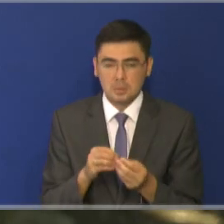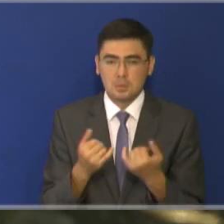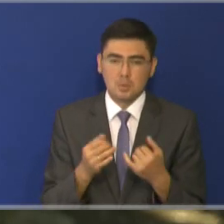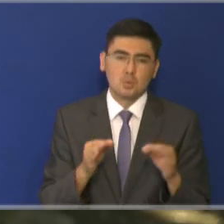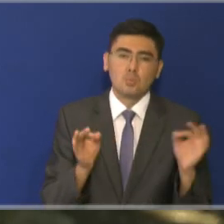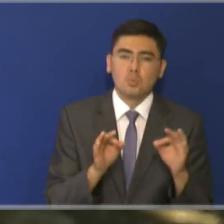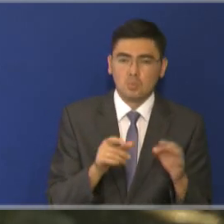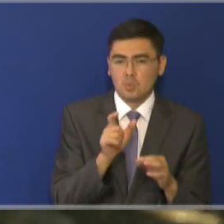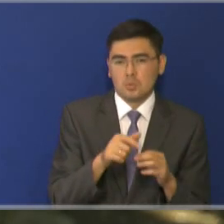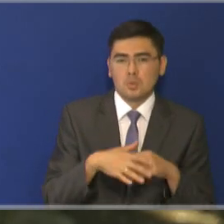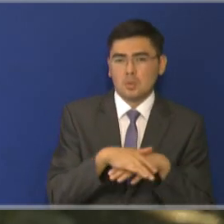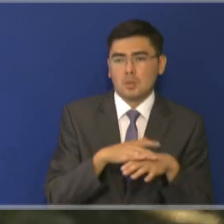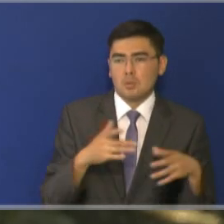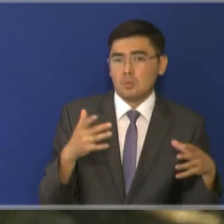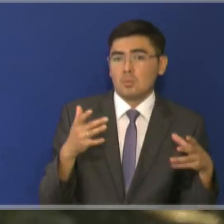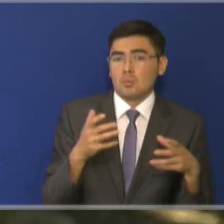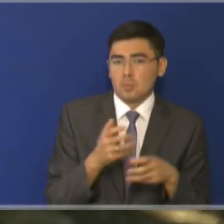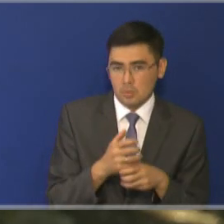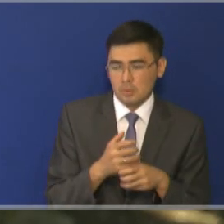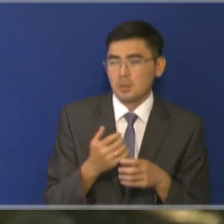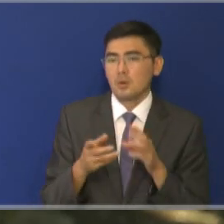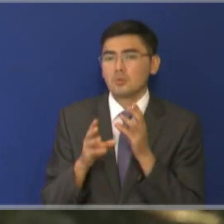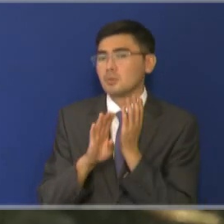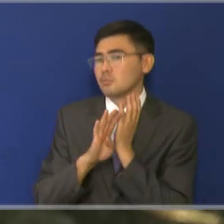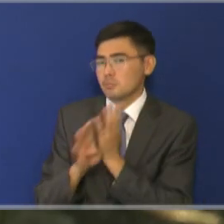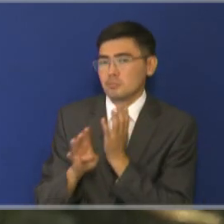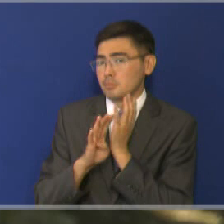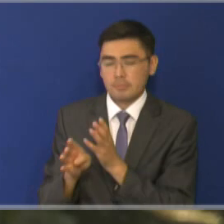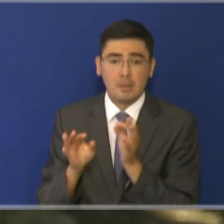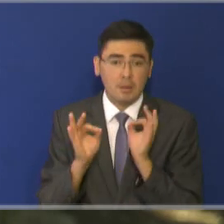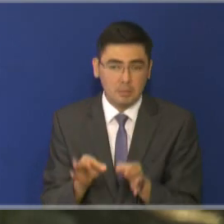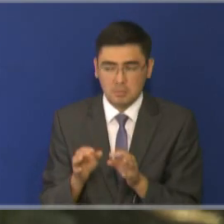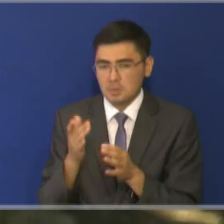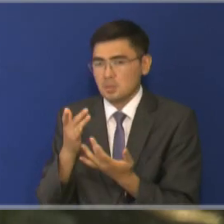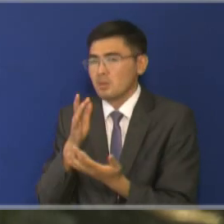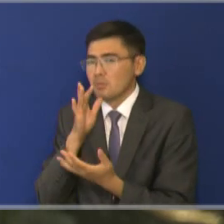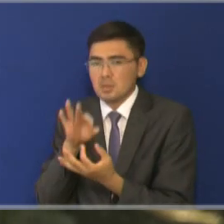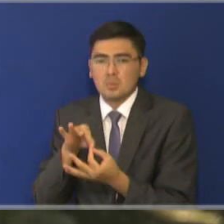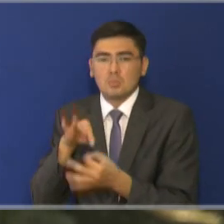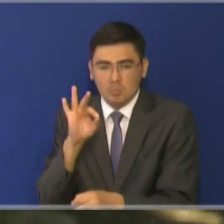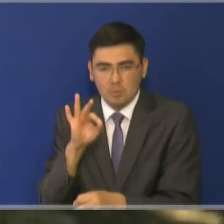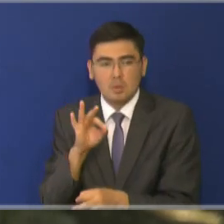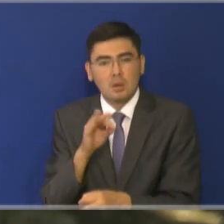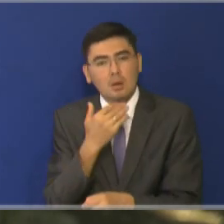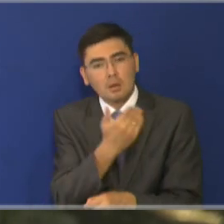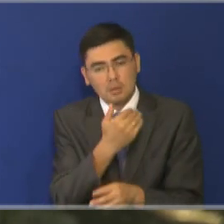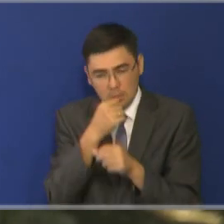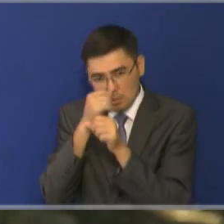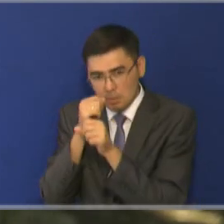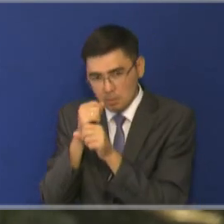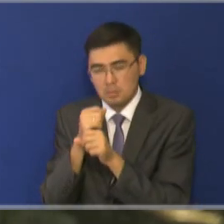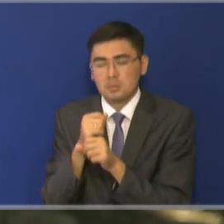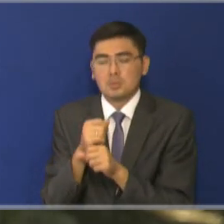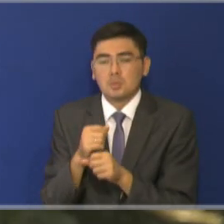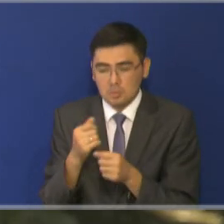біраз түсінбеушілік, қиыншылық болды. Елдер қорытындысын уақытында ала алмай, біздің лабораториялар